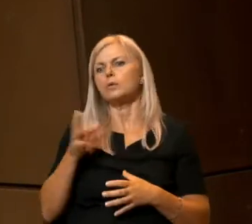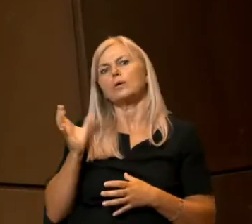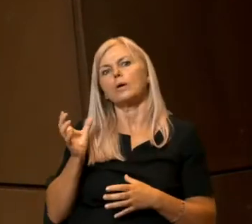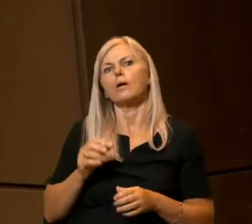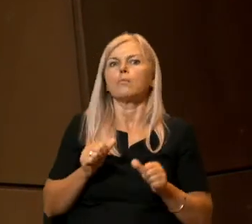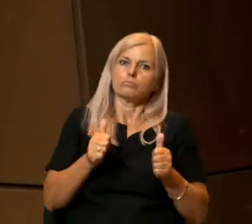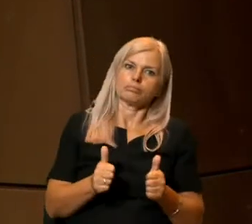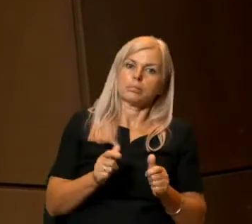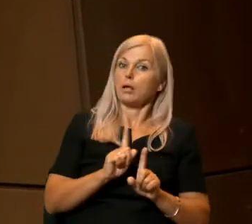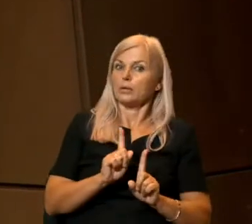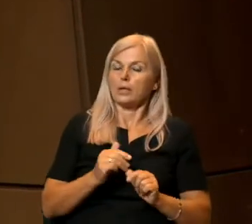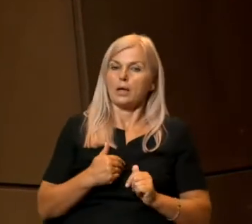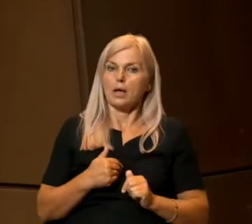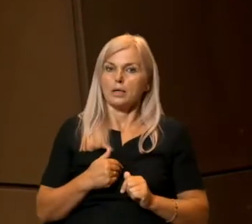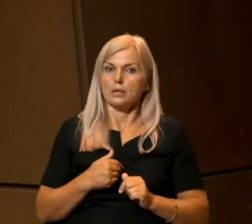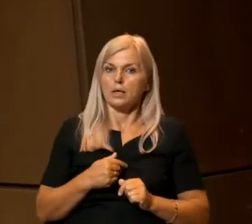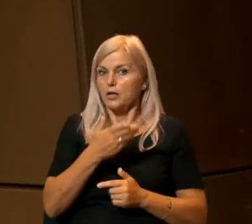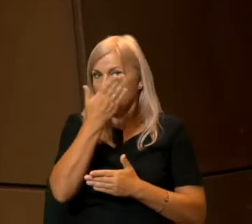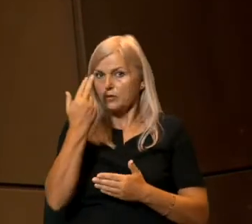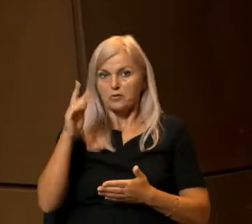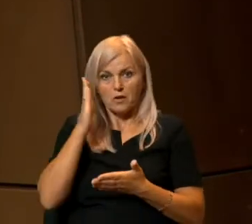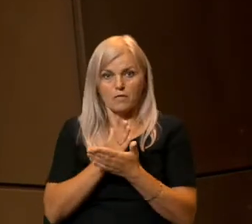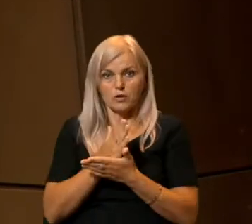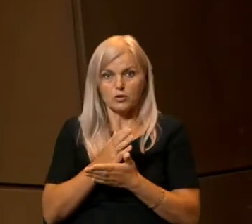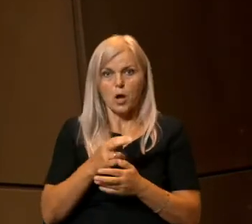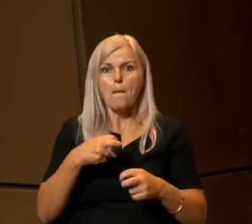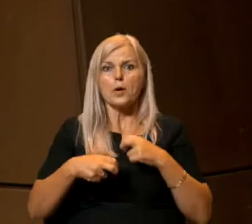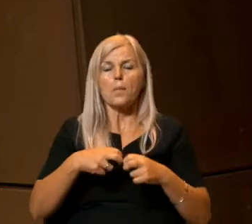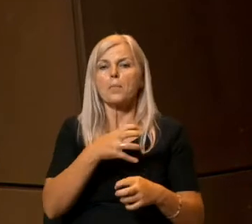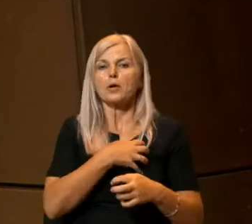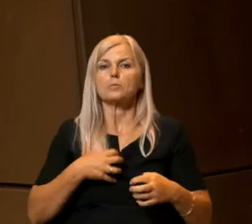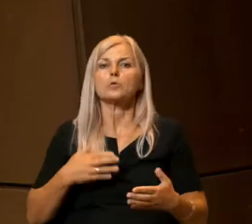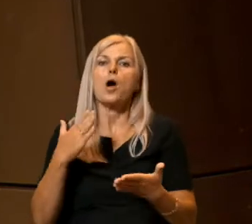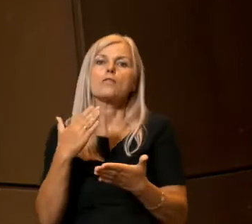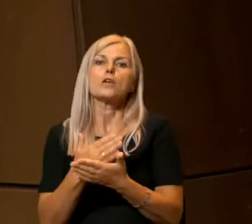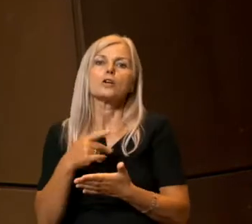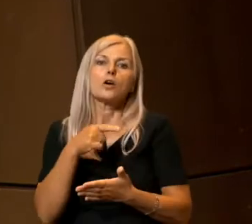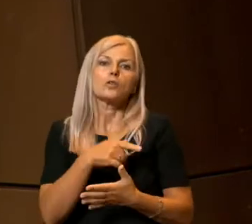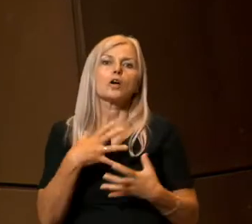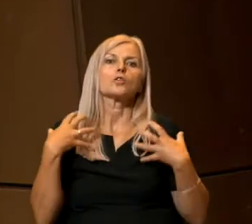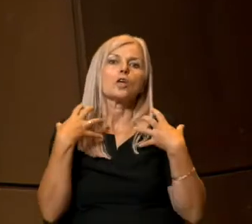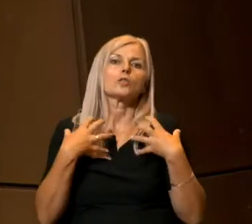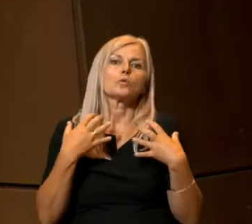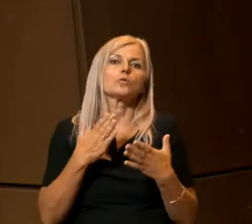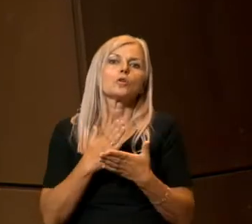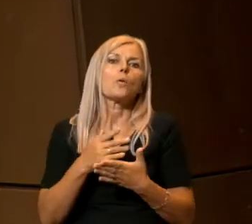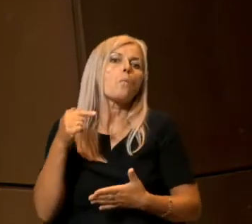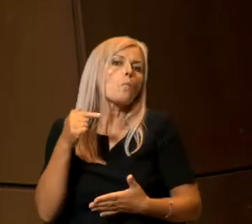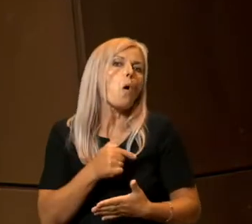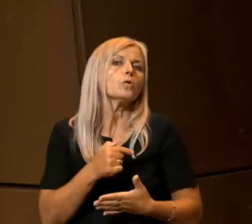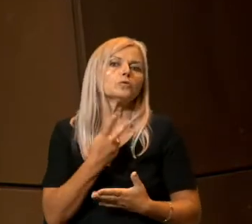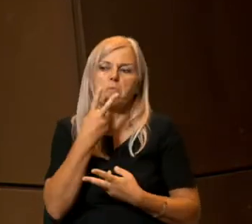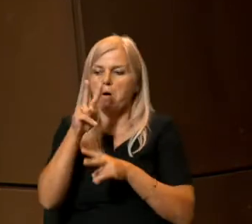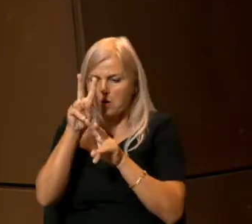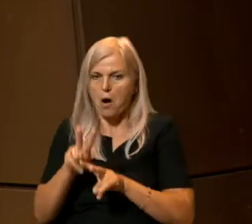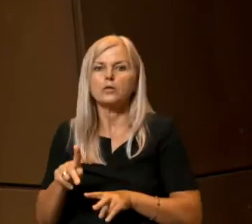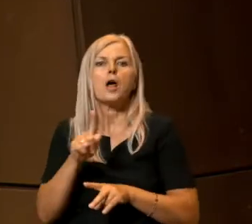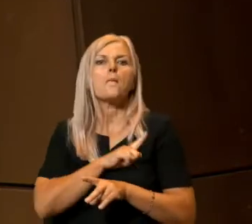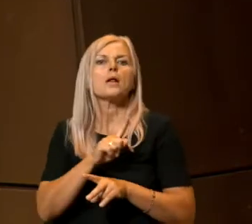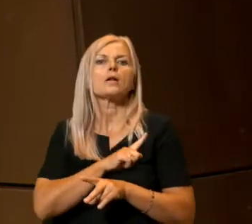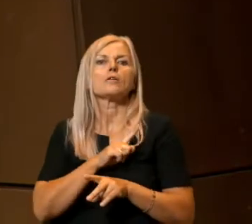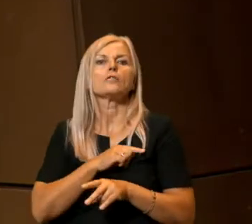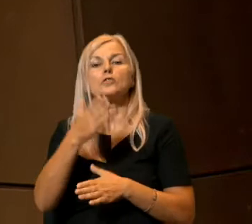że problemy gospodarcze biorą się wyłącznie z podejścia do natury jako czegoś, co musimy kontrolować. Wiem, że w